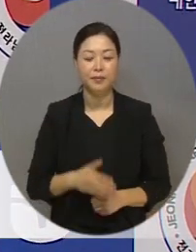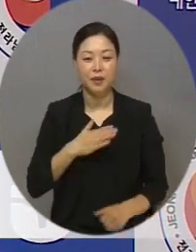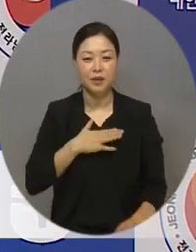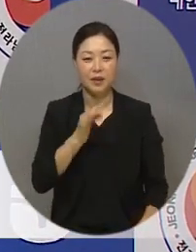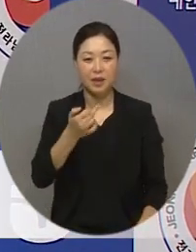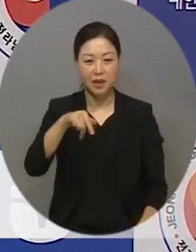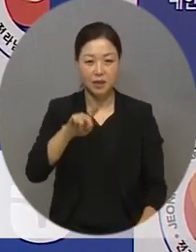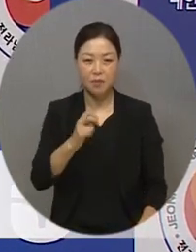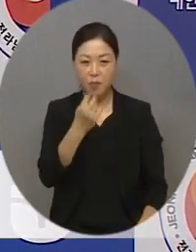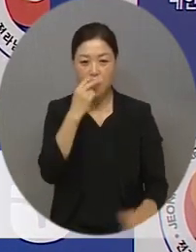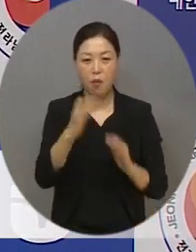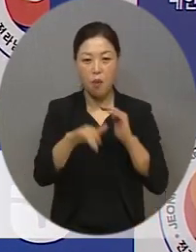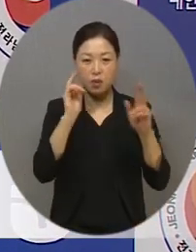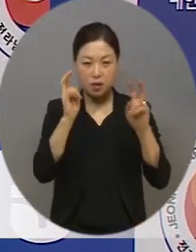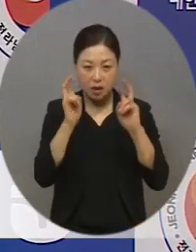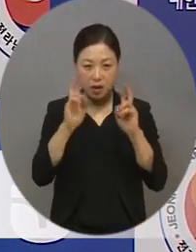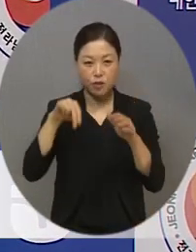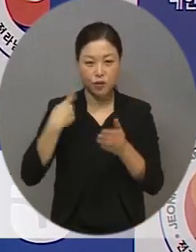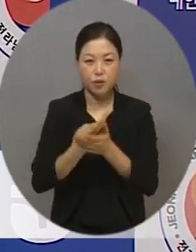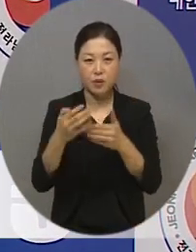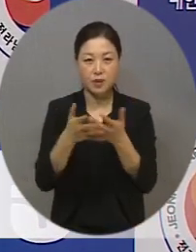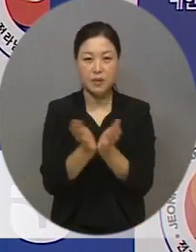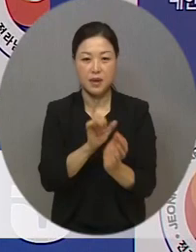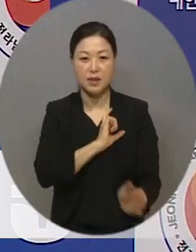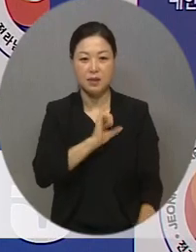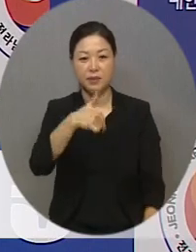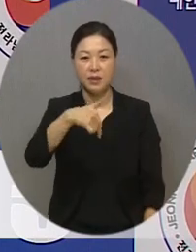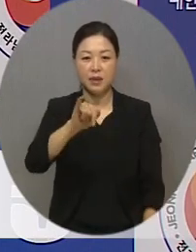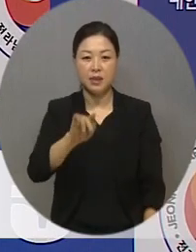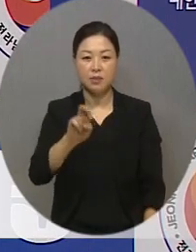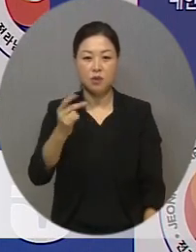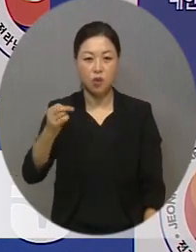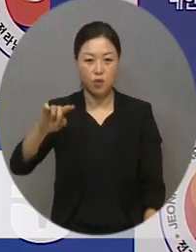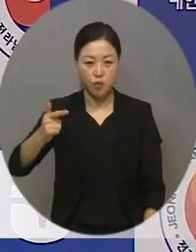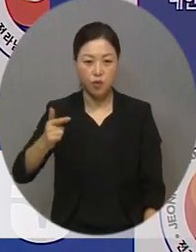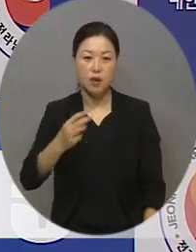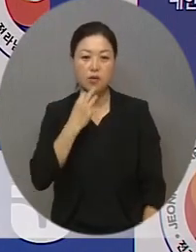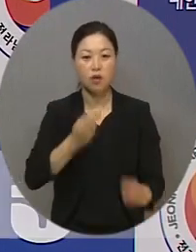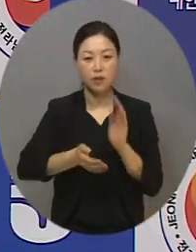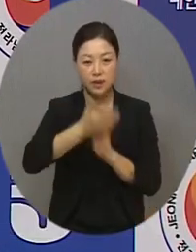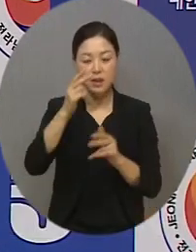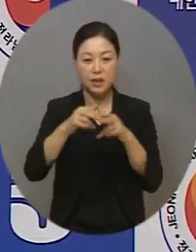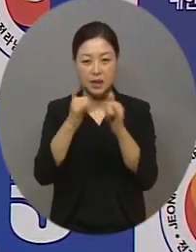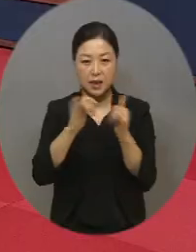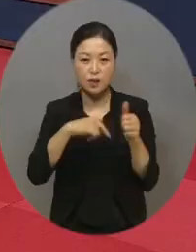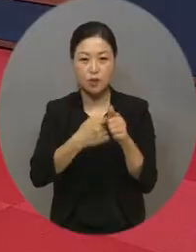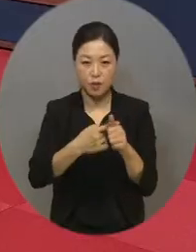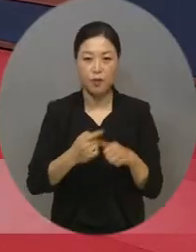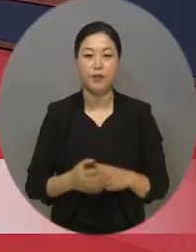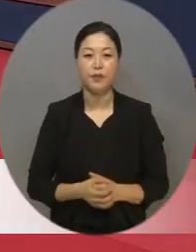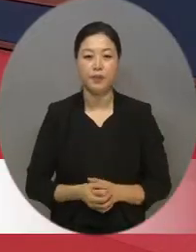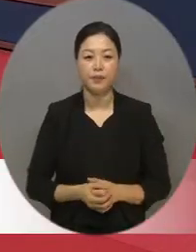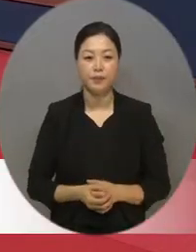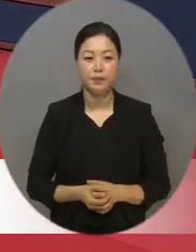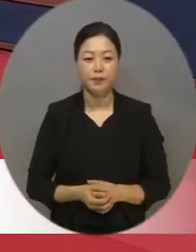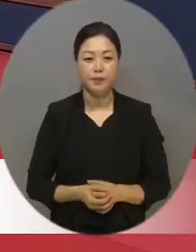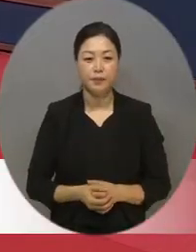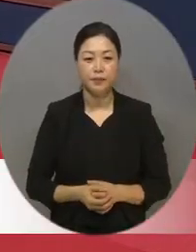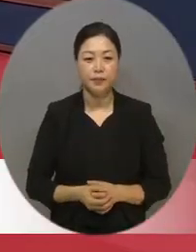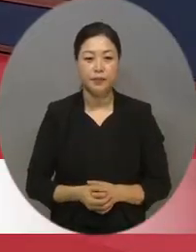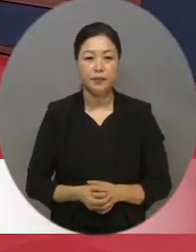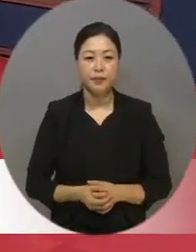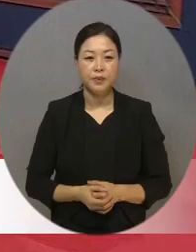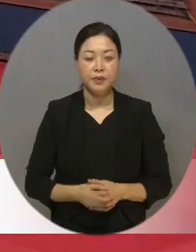유도팀의 김동훈이라고 합니다. 서울시 장애인 유도협회에 소속되어 있는 김동훈 선수입니다. 김동훈 선수는